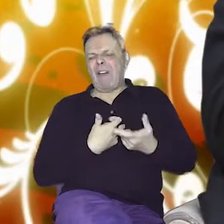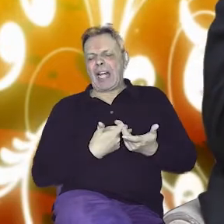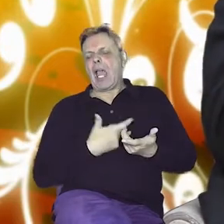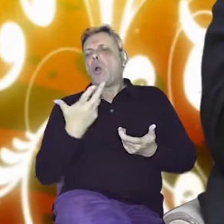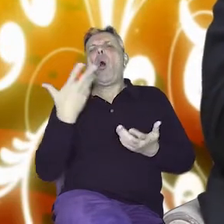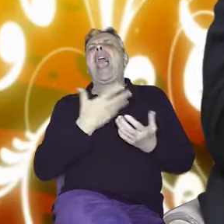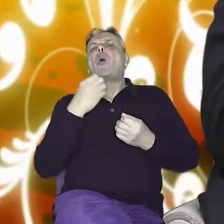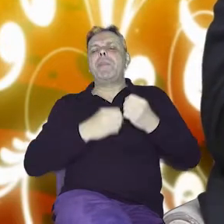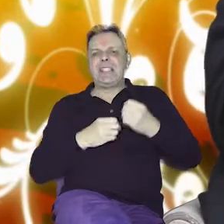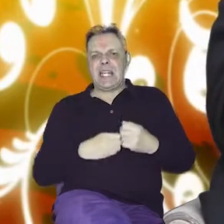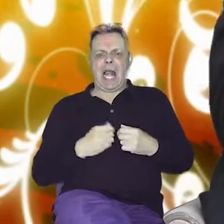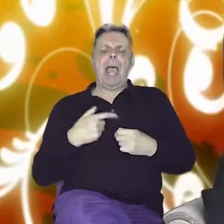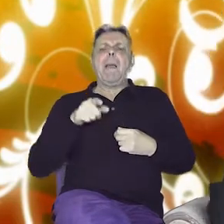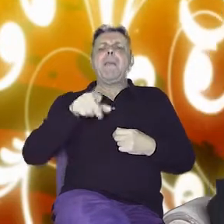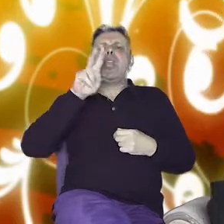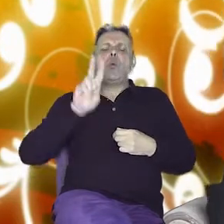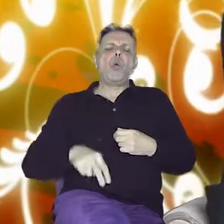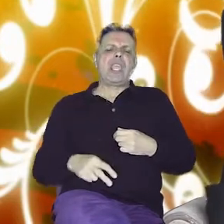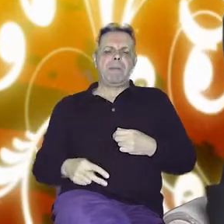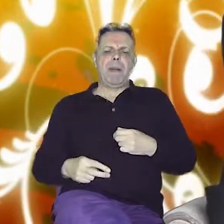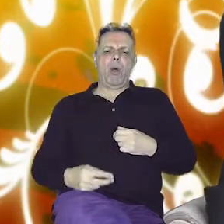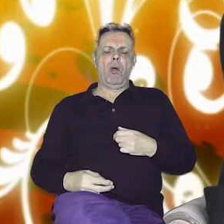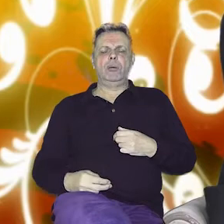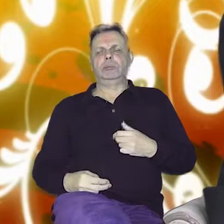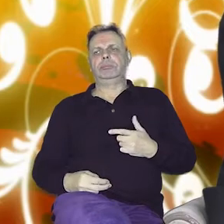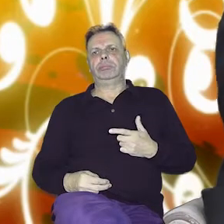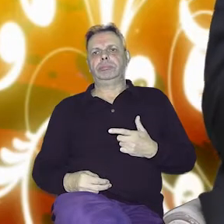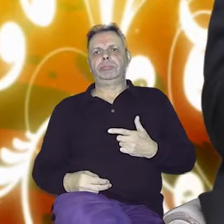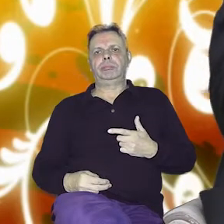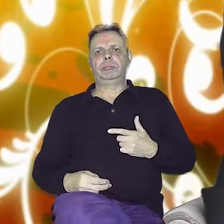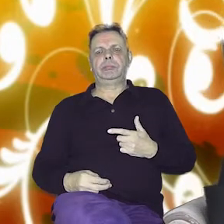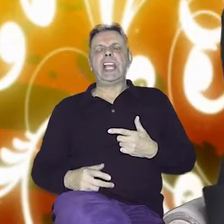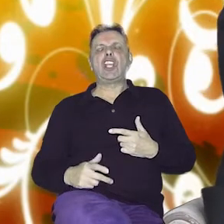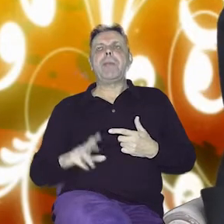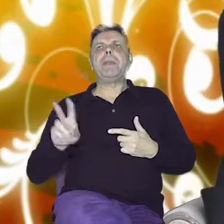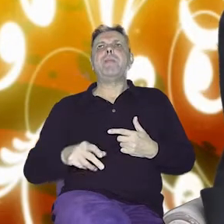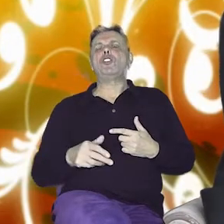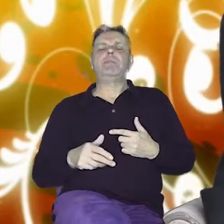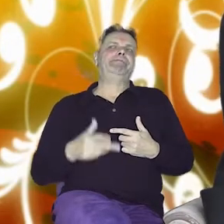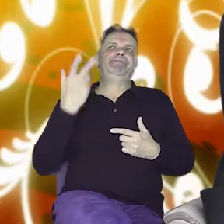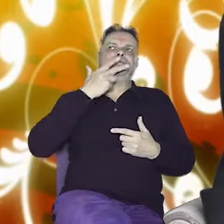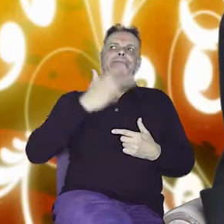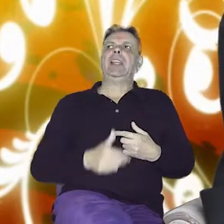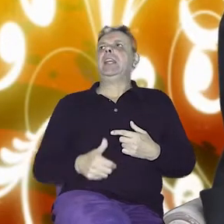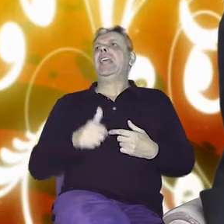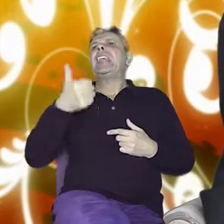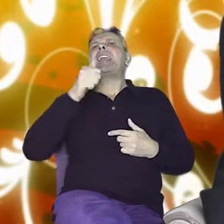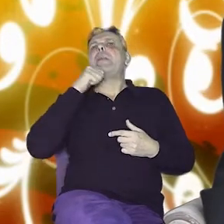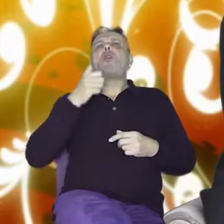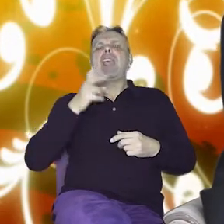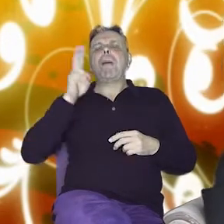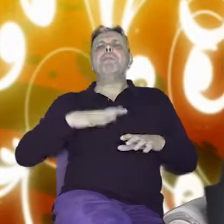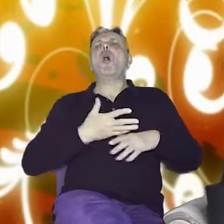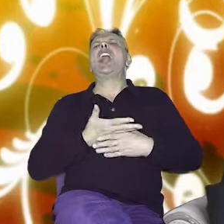sada dolazimo ono zašto je komplicirano. Dakle, ovo je samo jedna stvar kada je komplicirano. Jel? Sad mi imamo tu, dakle, nema